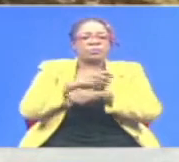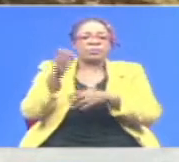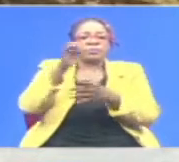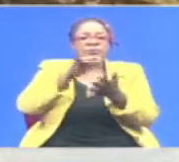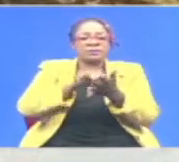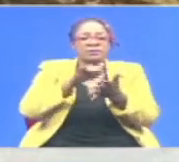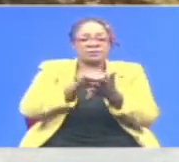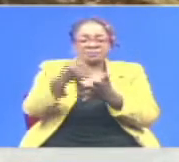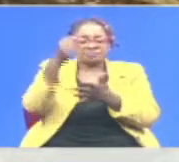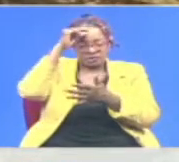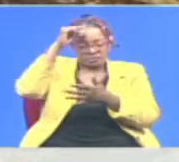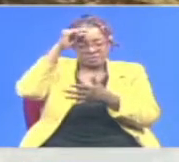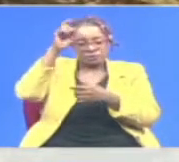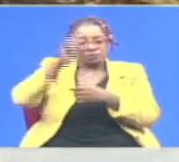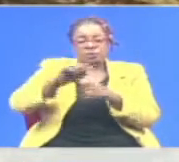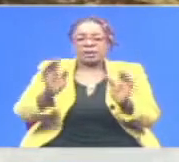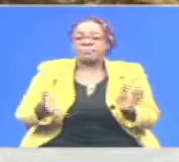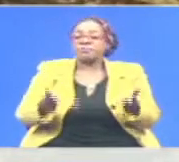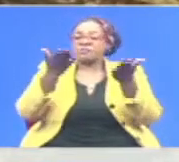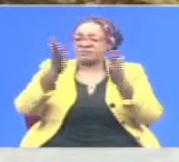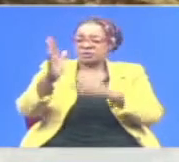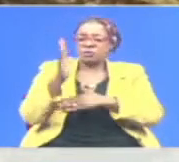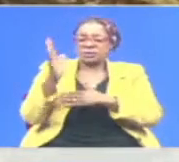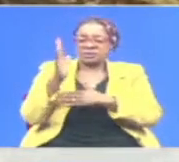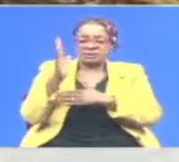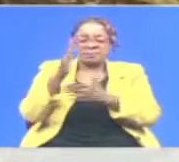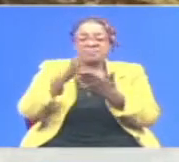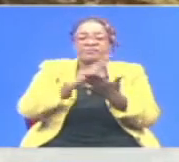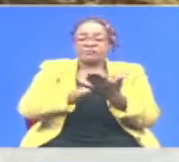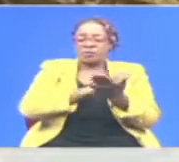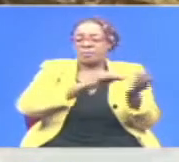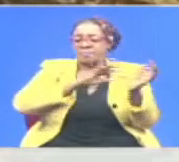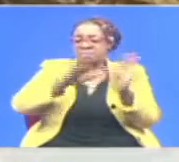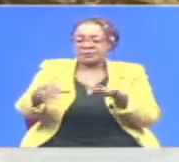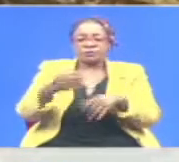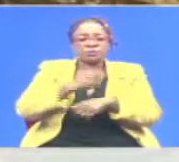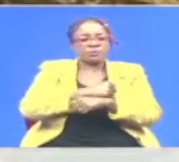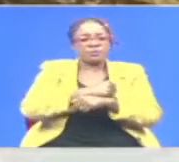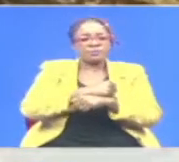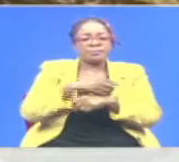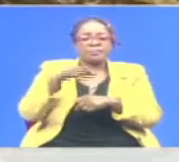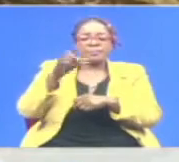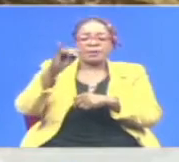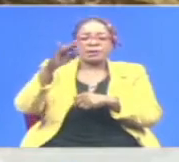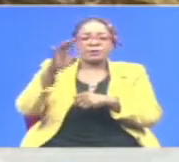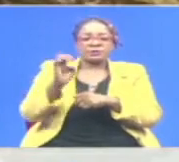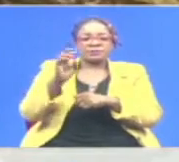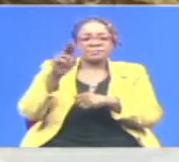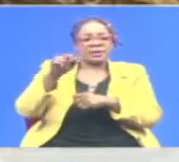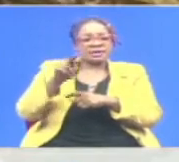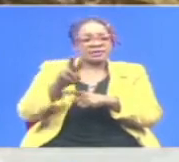serikali kuweza kuimarisha usalama bondeni mwa Kerio. Lois Wangui, NTV.